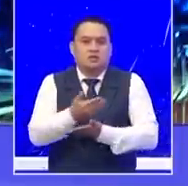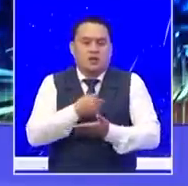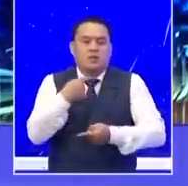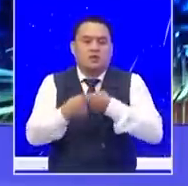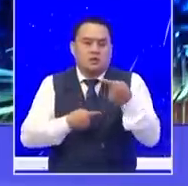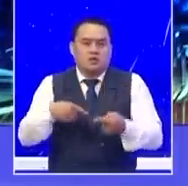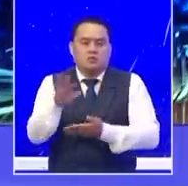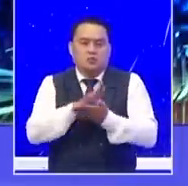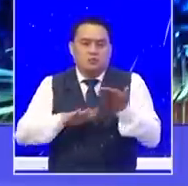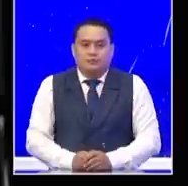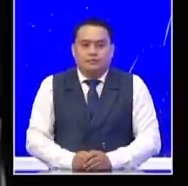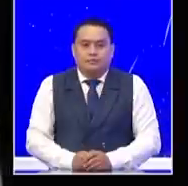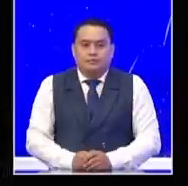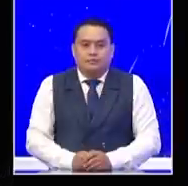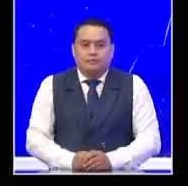следующем сюжете.